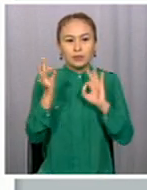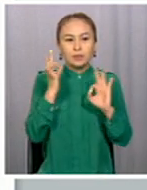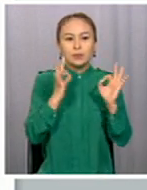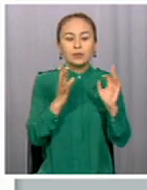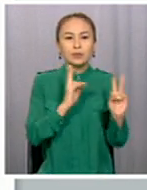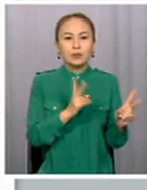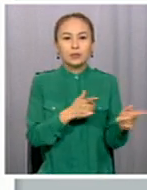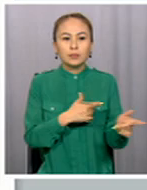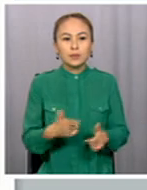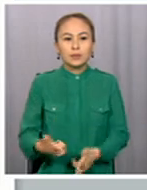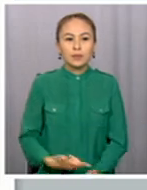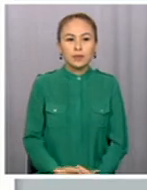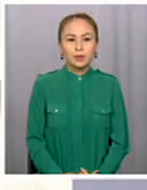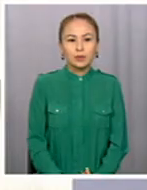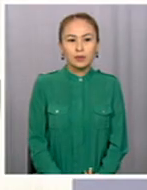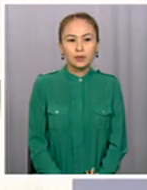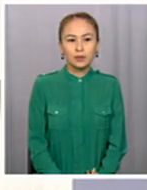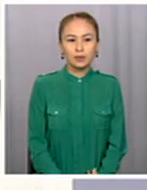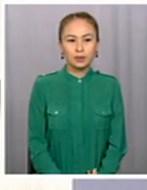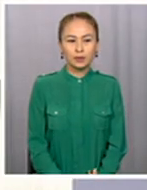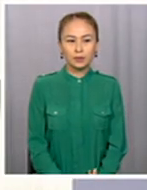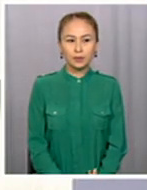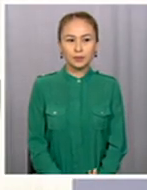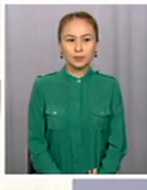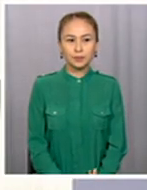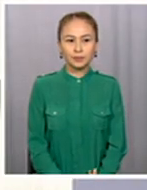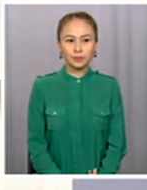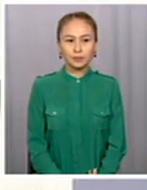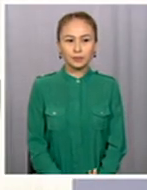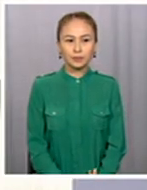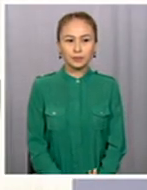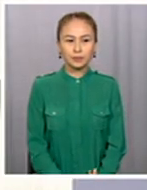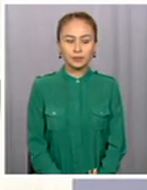түрлі тәттілер пісіріп,